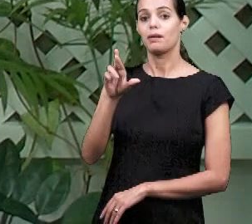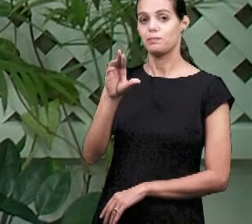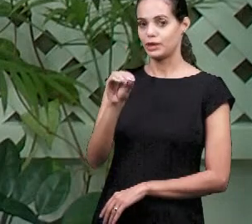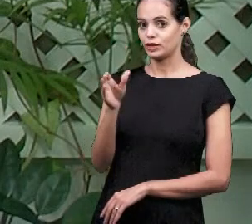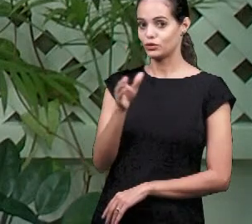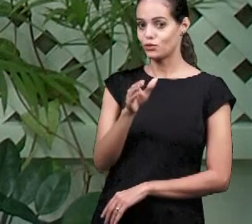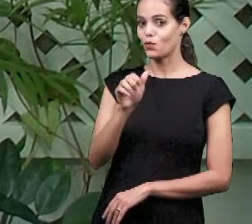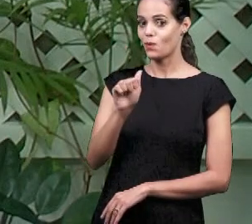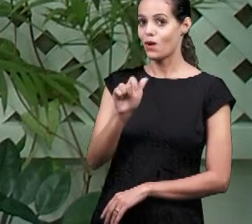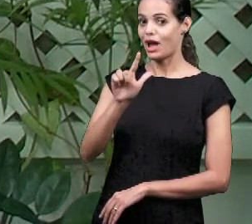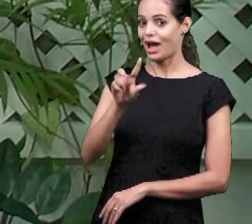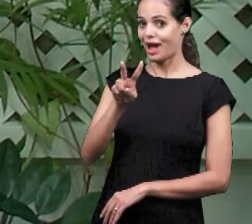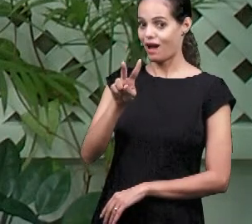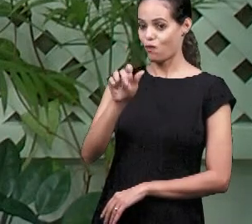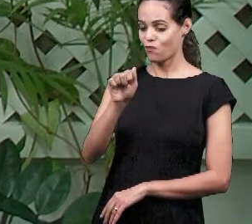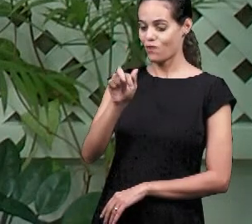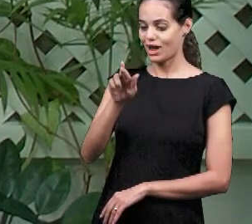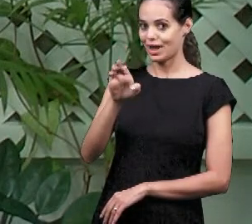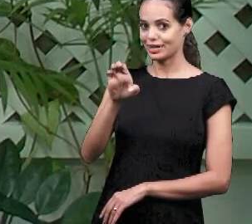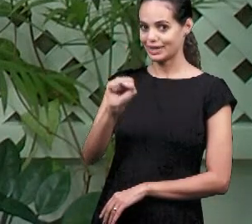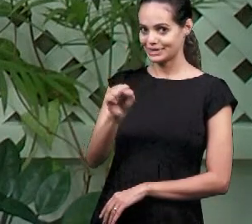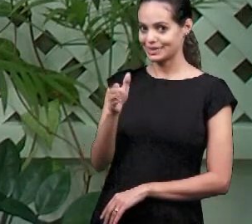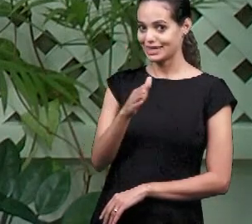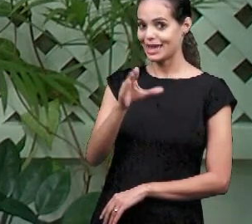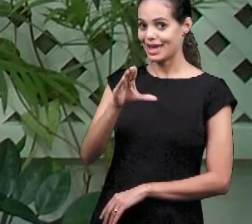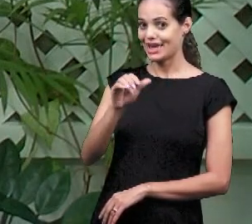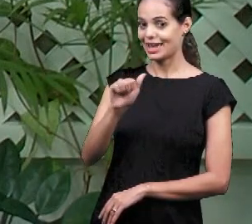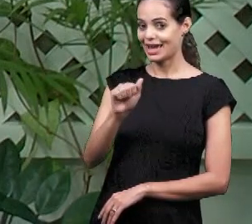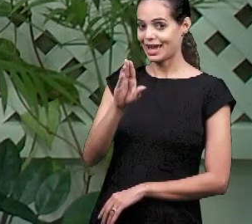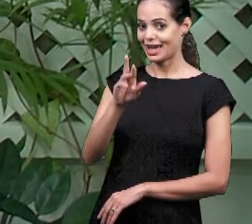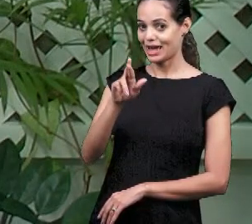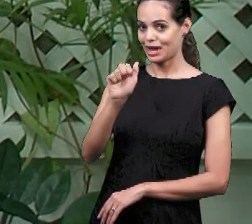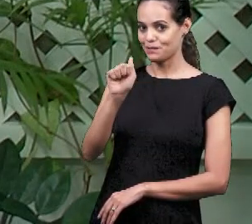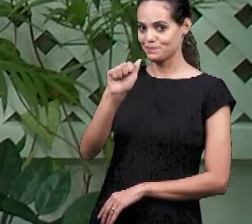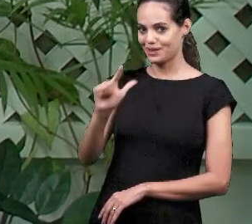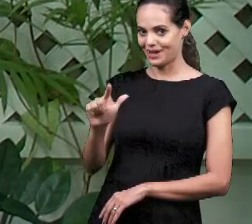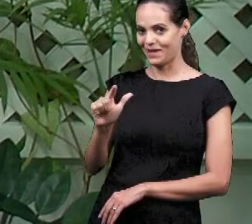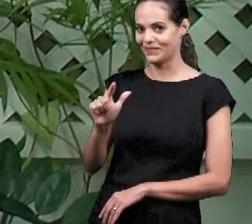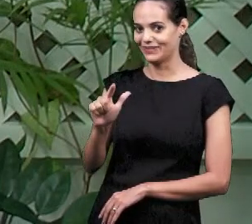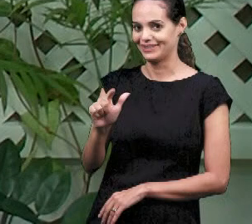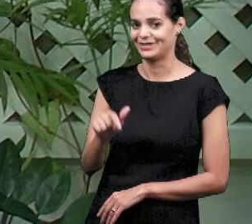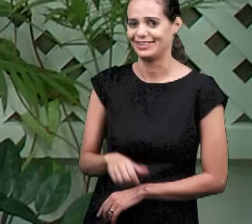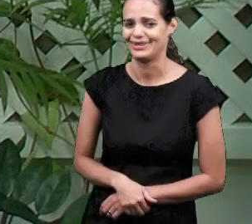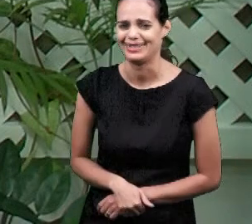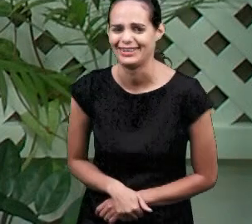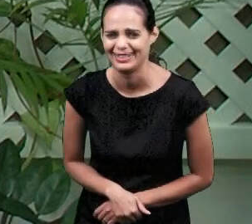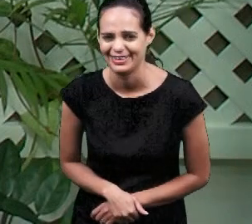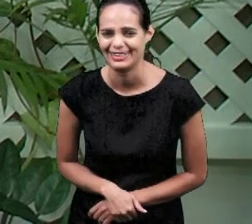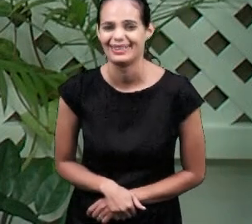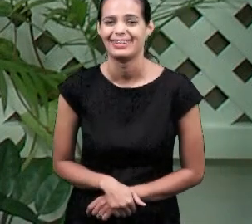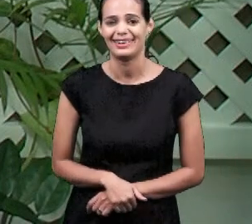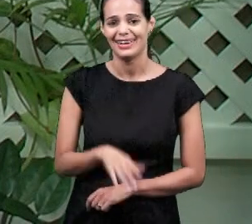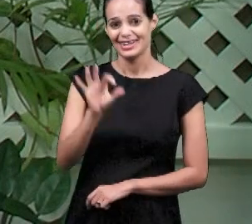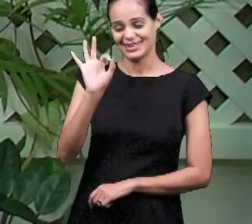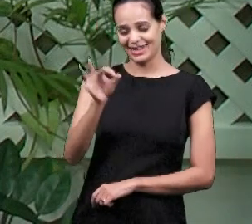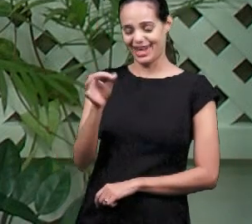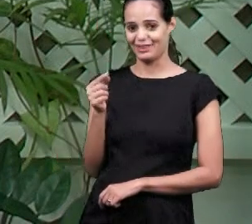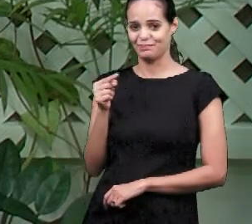Il suffit d'ouvrir la Bible. Donc, nous sommes en train de montrer, le texte, il dit ceci. Regardez, c'est comme dit.